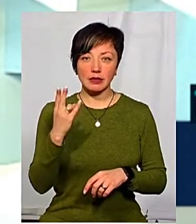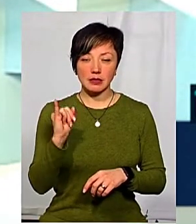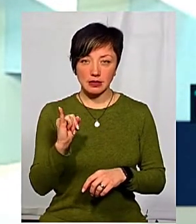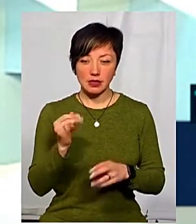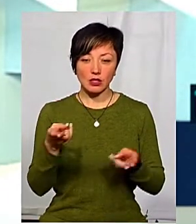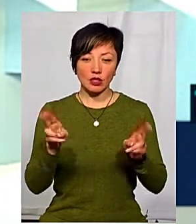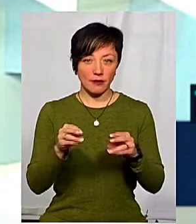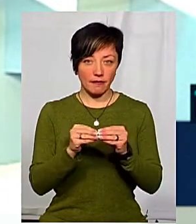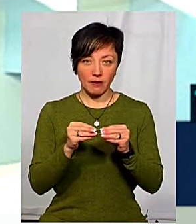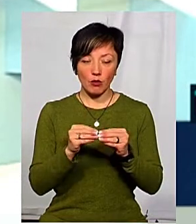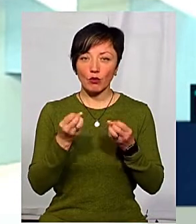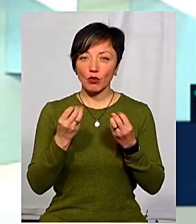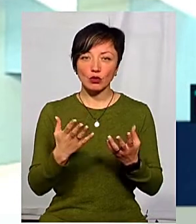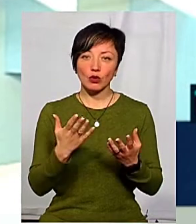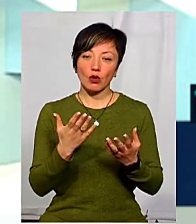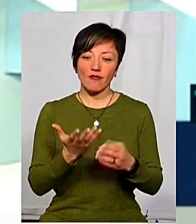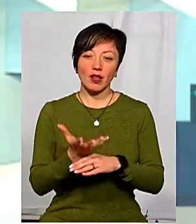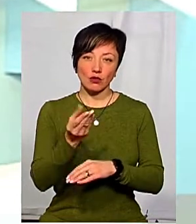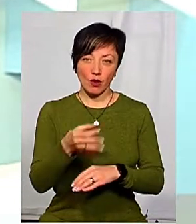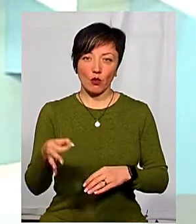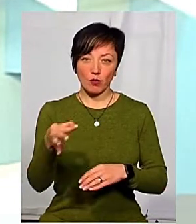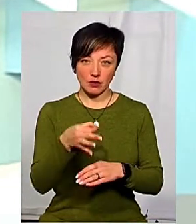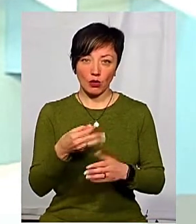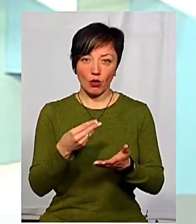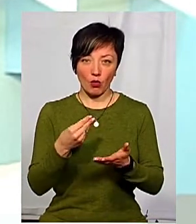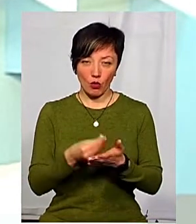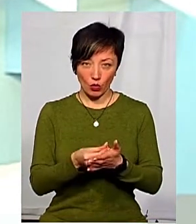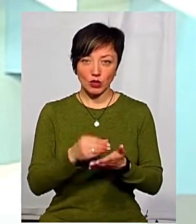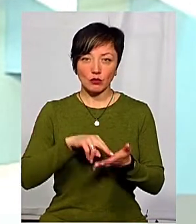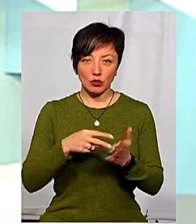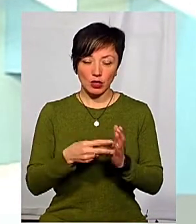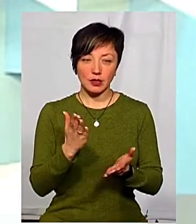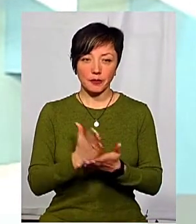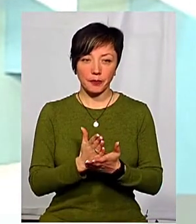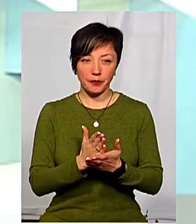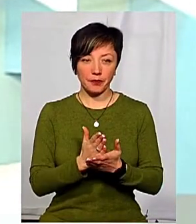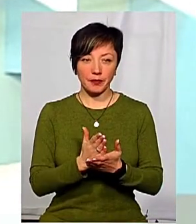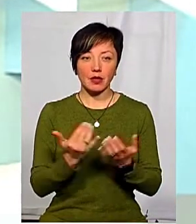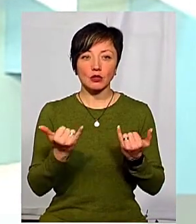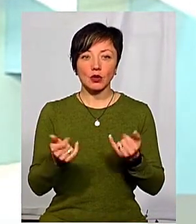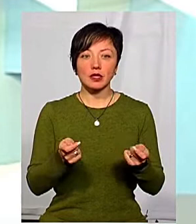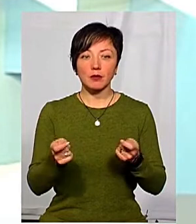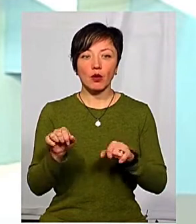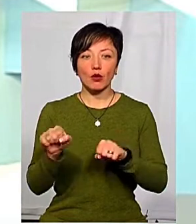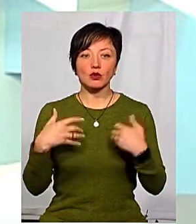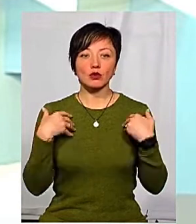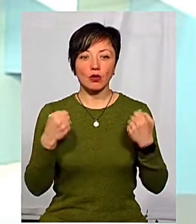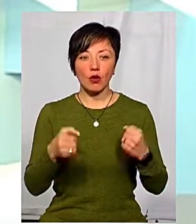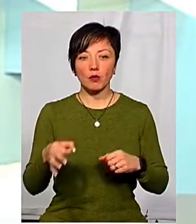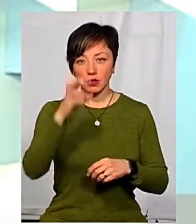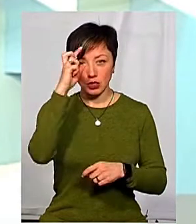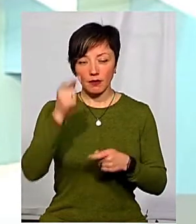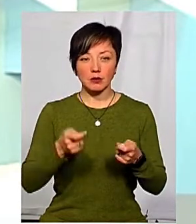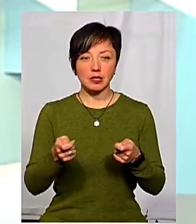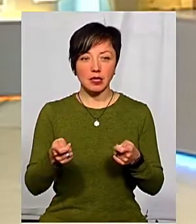джерело фінансування його буде не Національна служба здоров'я, так само міський. На це передбачені кошти в бюджеті? Сьогодні Департаментом охорони здоров'я обласної